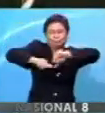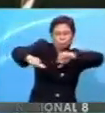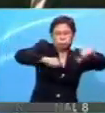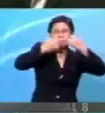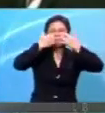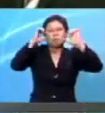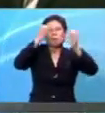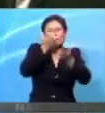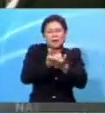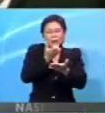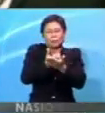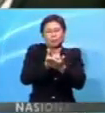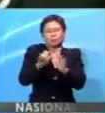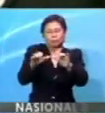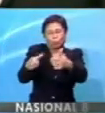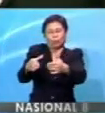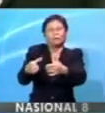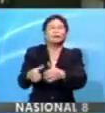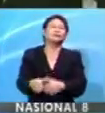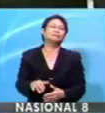keupayaan ekonomi golongan